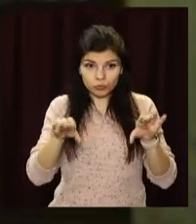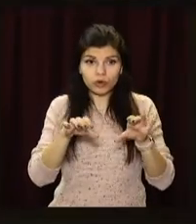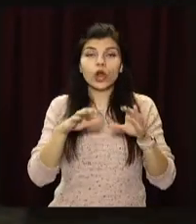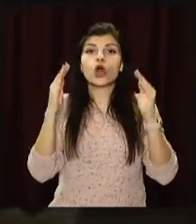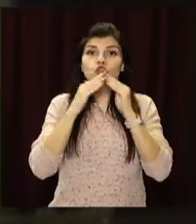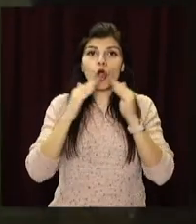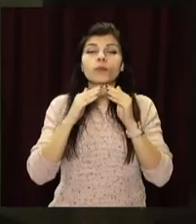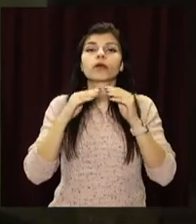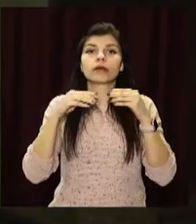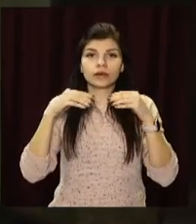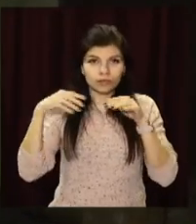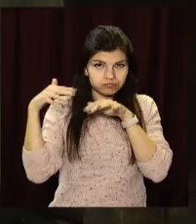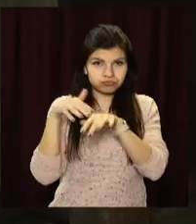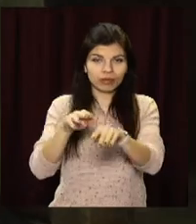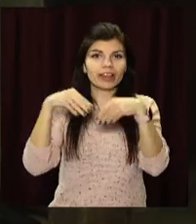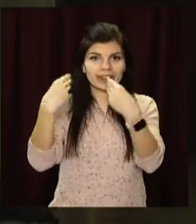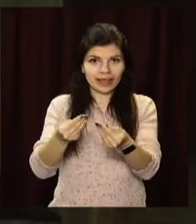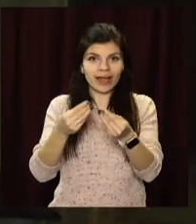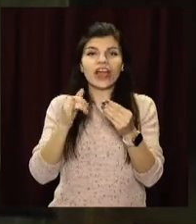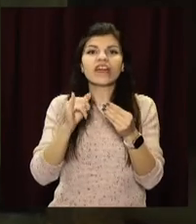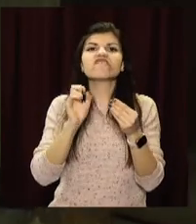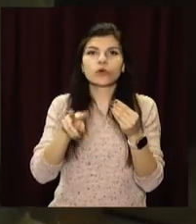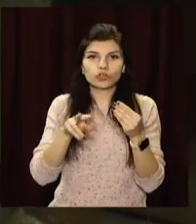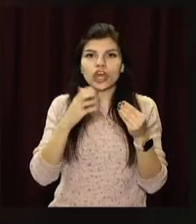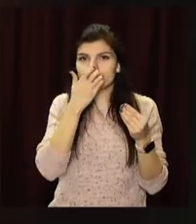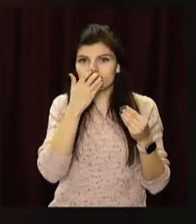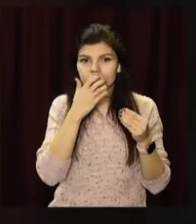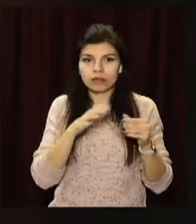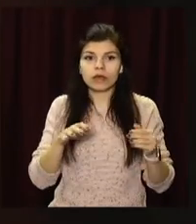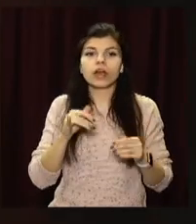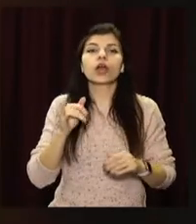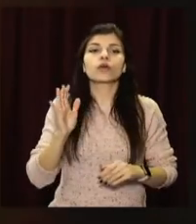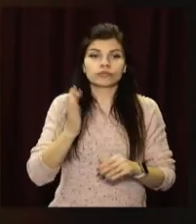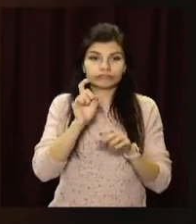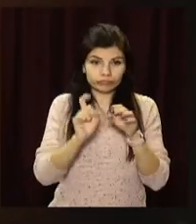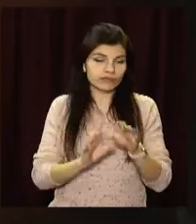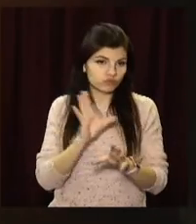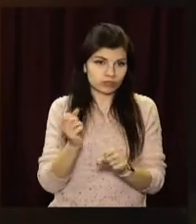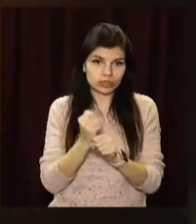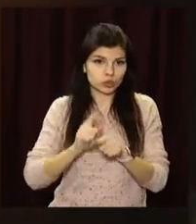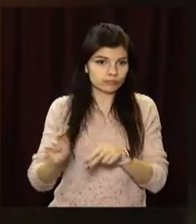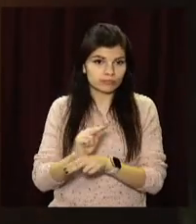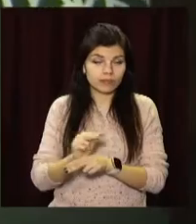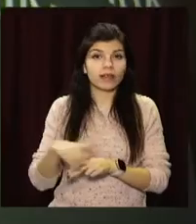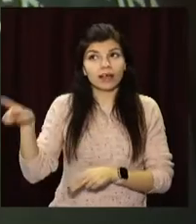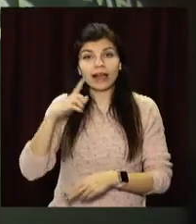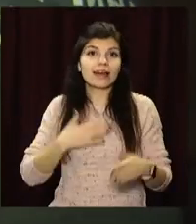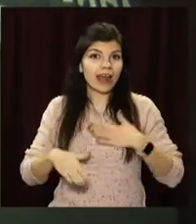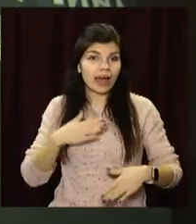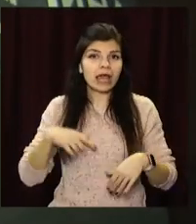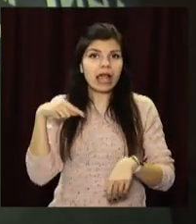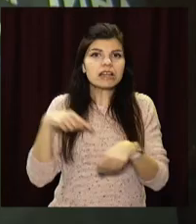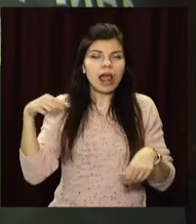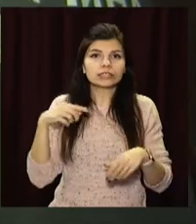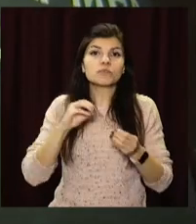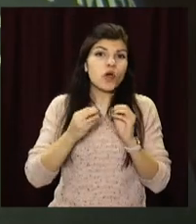дом и включим отопление, развоздушим, и все будет тепло. Мешканці будинку радіють. З реакцією на